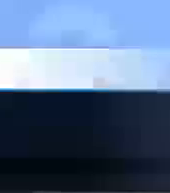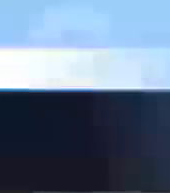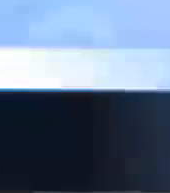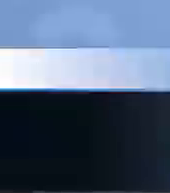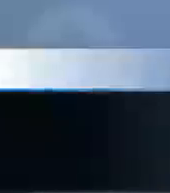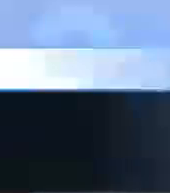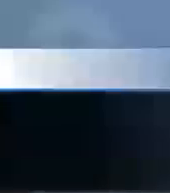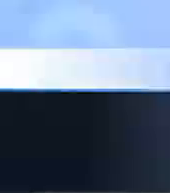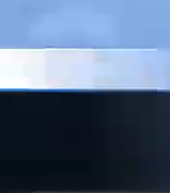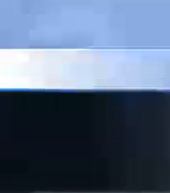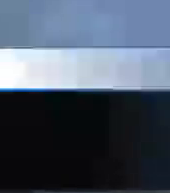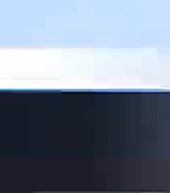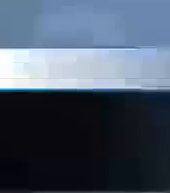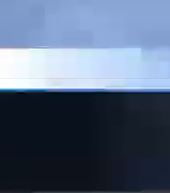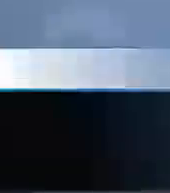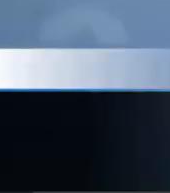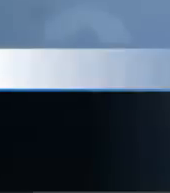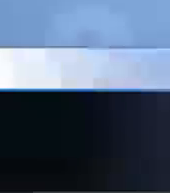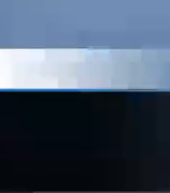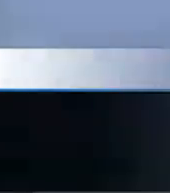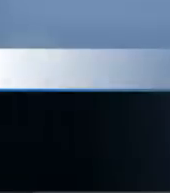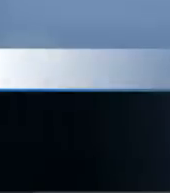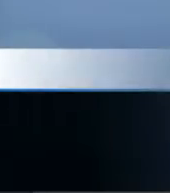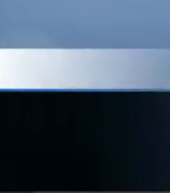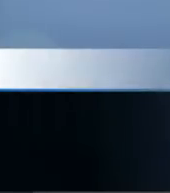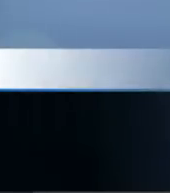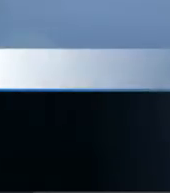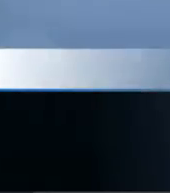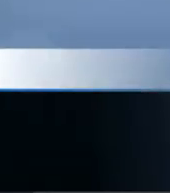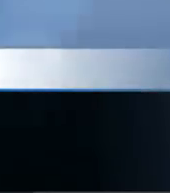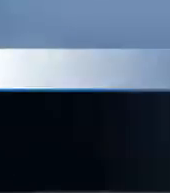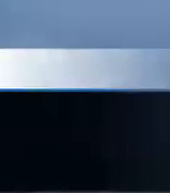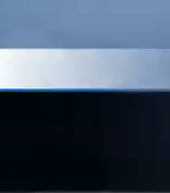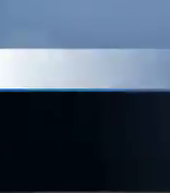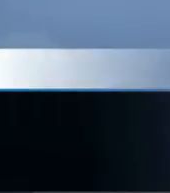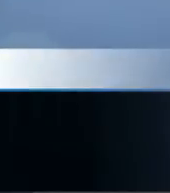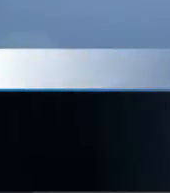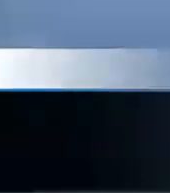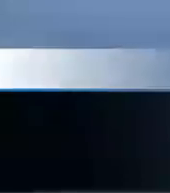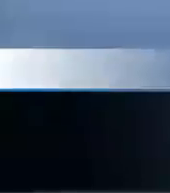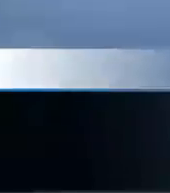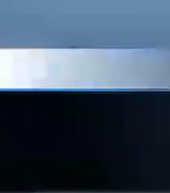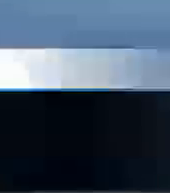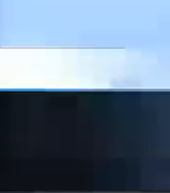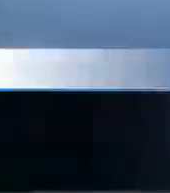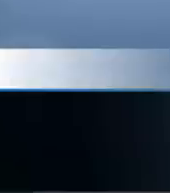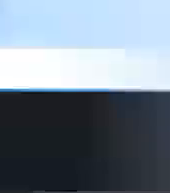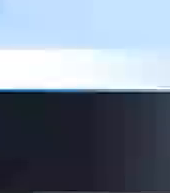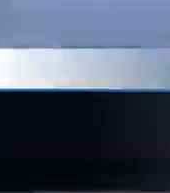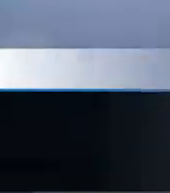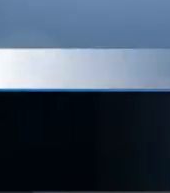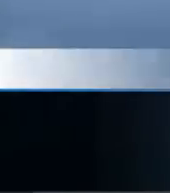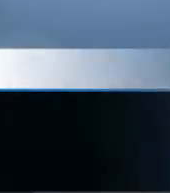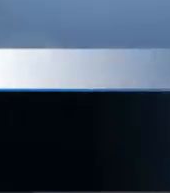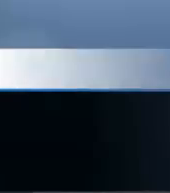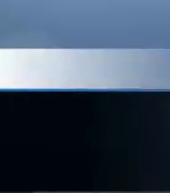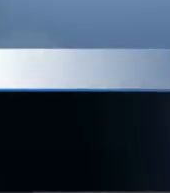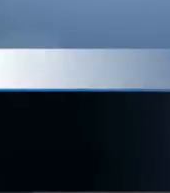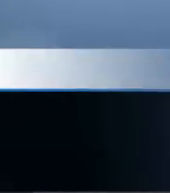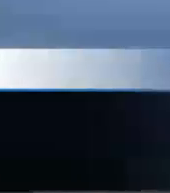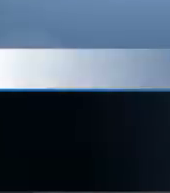마포을의 무소속 손혜원 의원입니다. 빙상계의 적폐를 뿌리 뽑기 위해서는 전명규 교수에